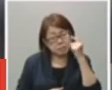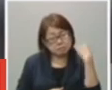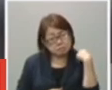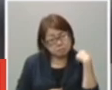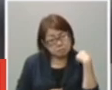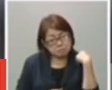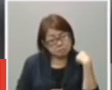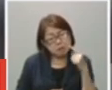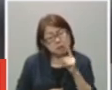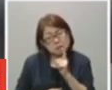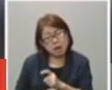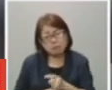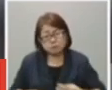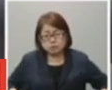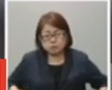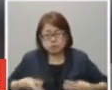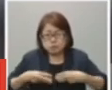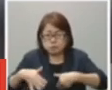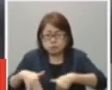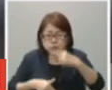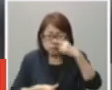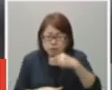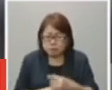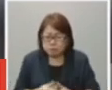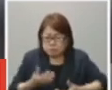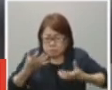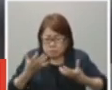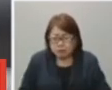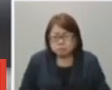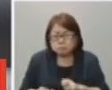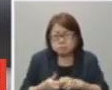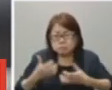ทยเนี่ยมันเลวร้ายลงไปถึงขั้นไหนแล้ว